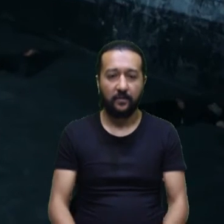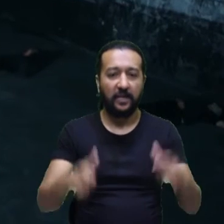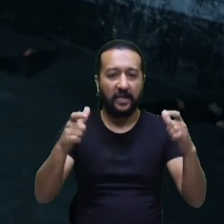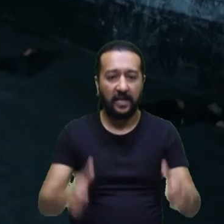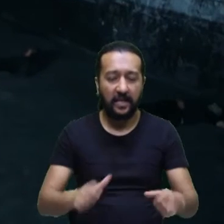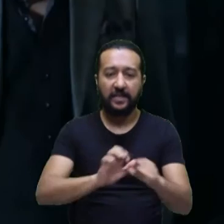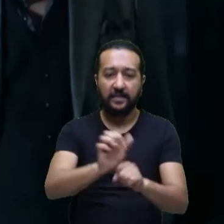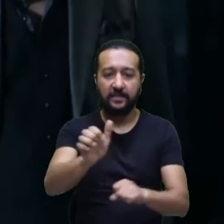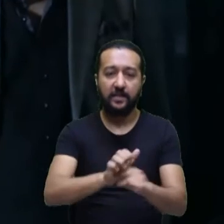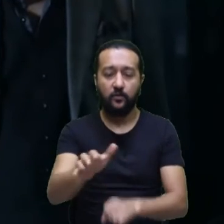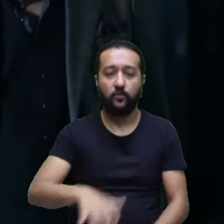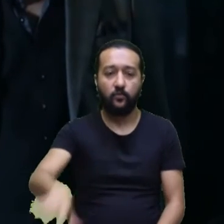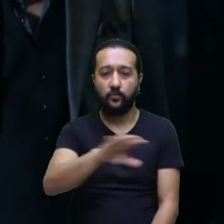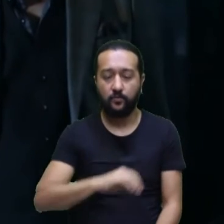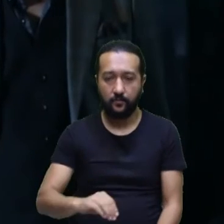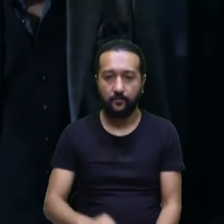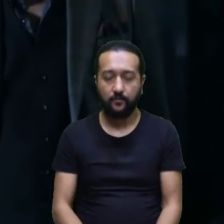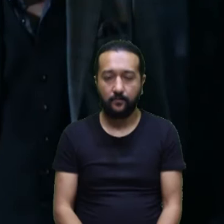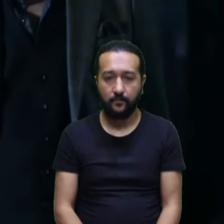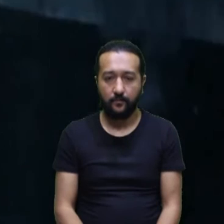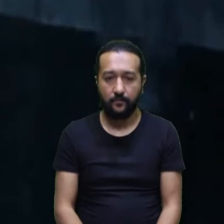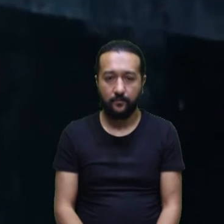Yerlerde sürünüyorsunuz.